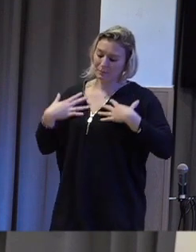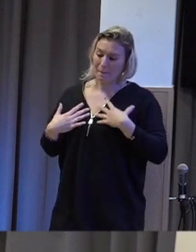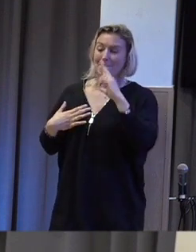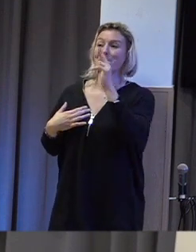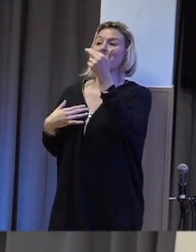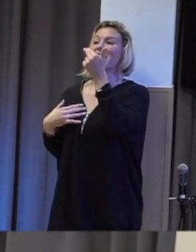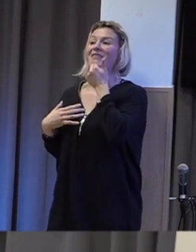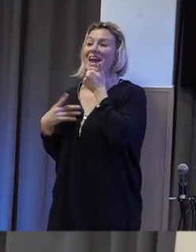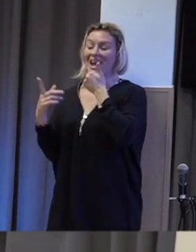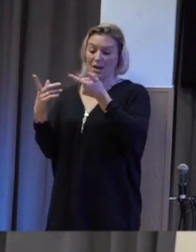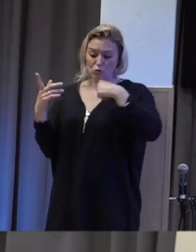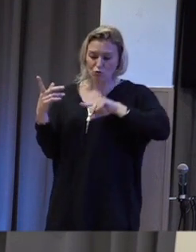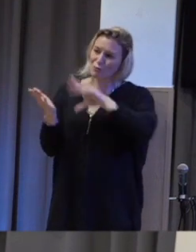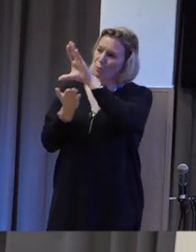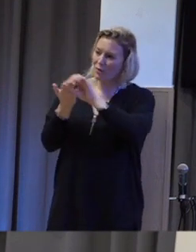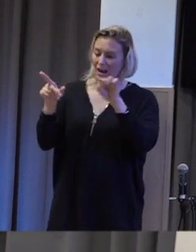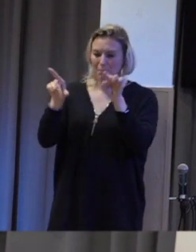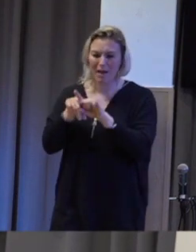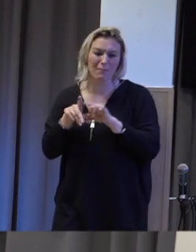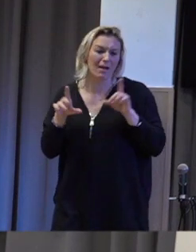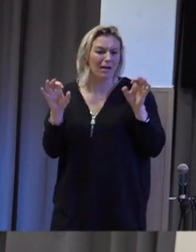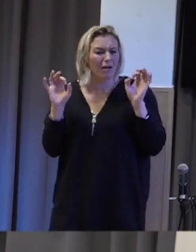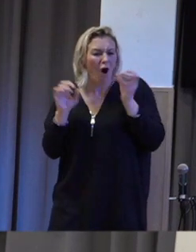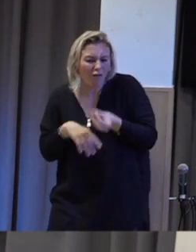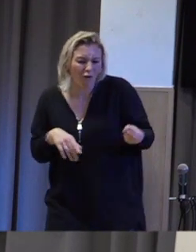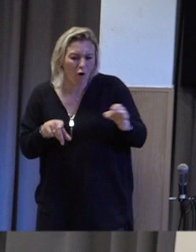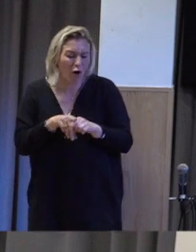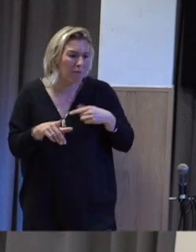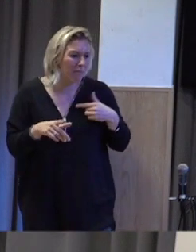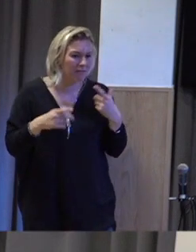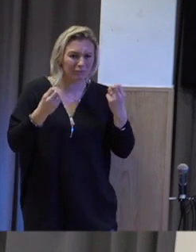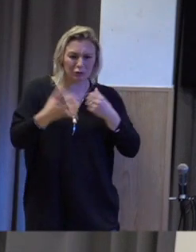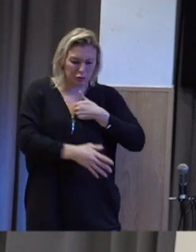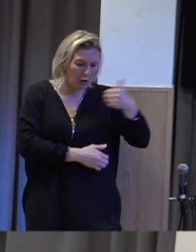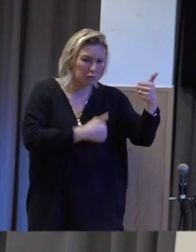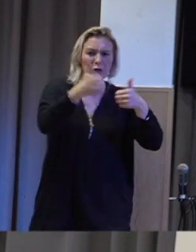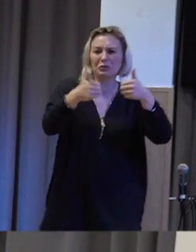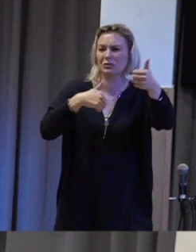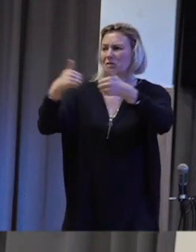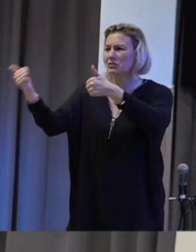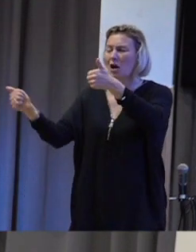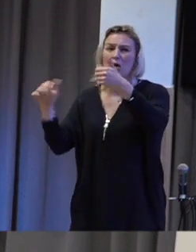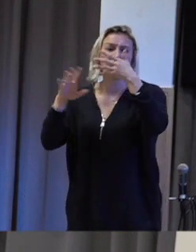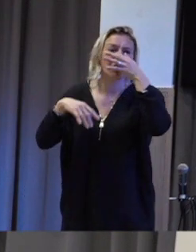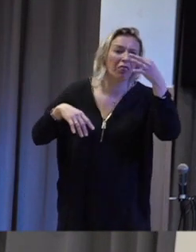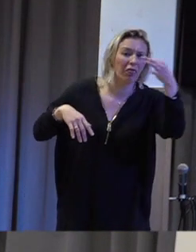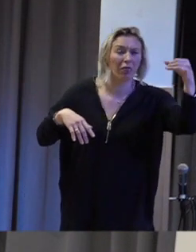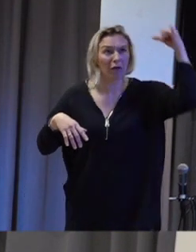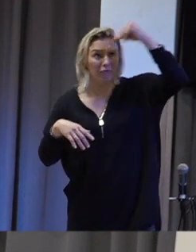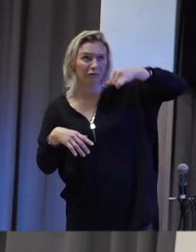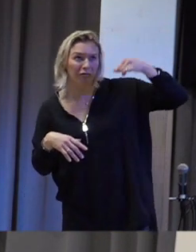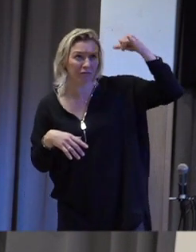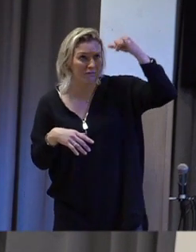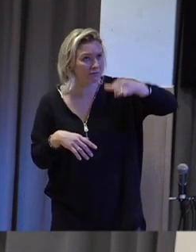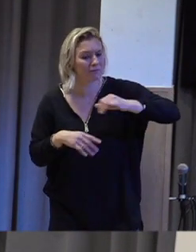flottants, emportés à tout vent de doctrine, par la tromperie des hommes, par la ruse dans le moyen de